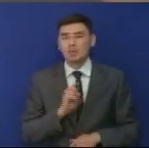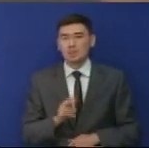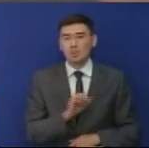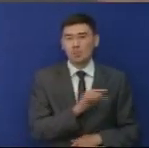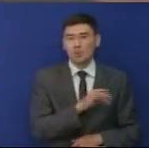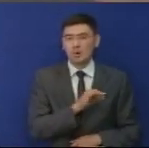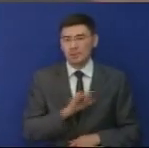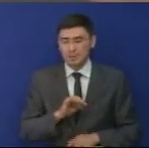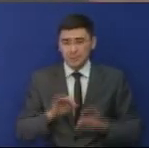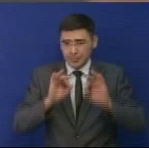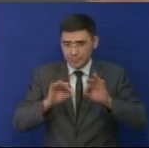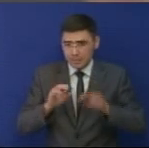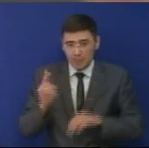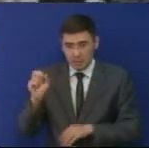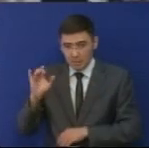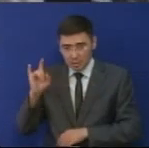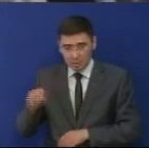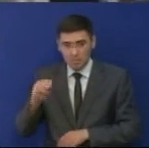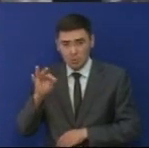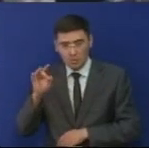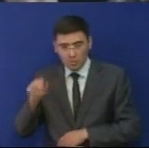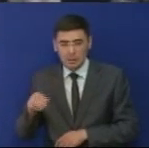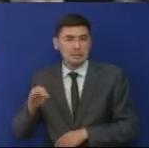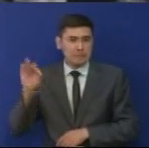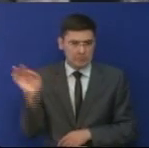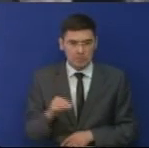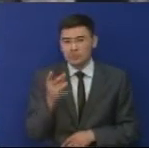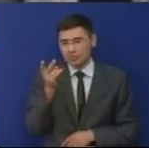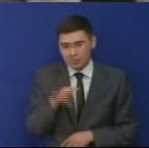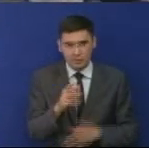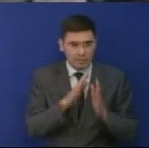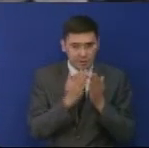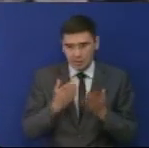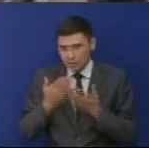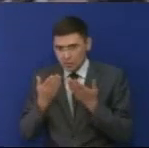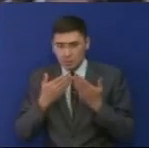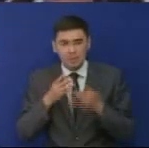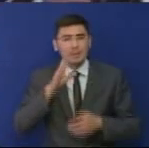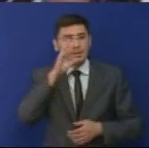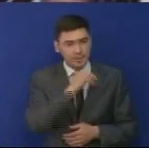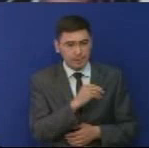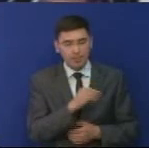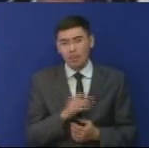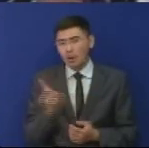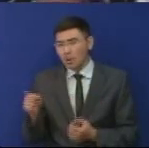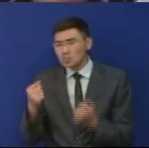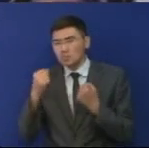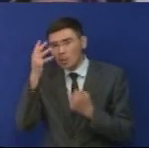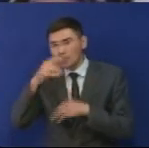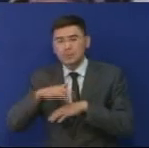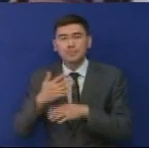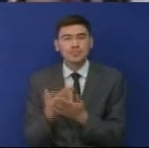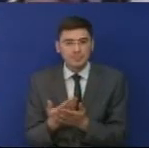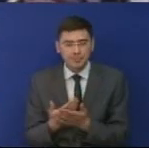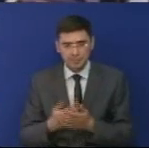агентств сказал, что Касым Жомарт Токаев может одновременно читать сразу несколько книг. Что касается спорта, как известно, президент с